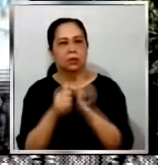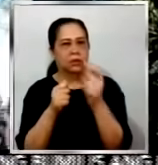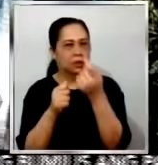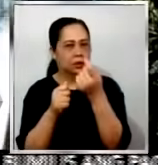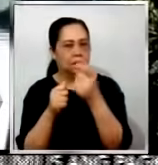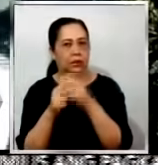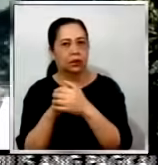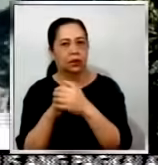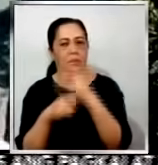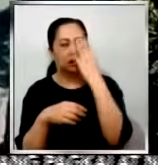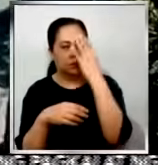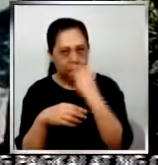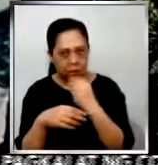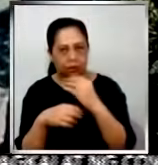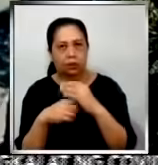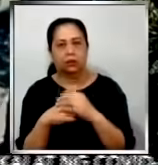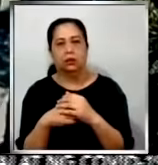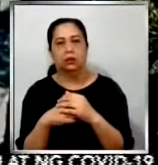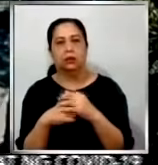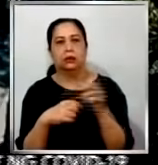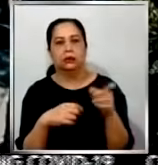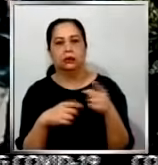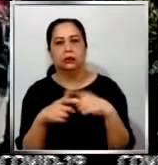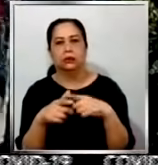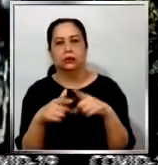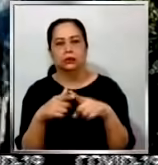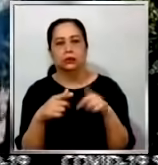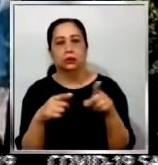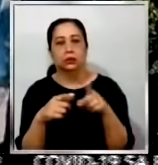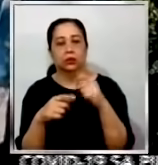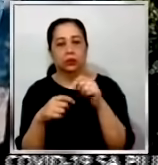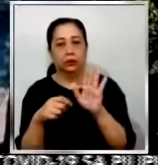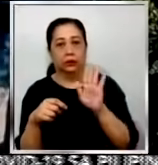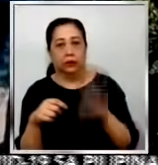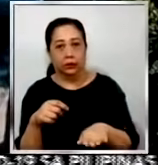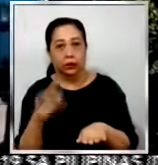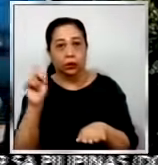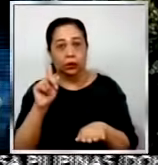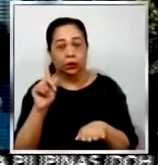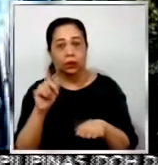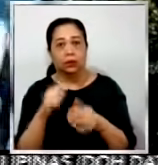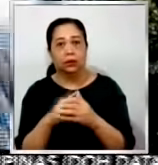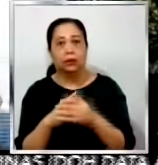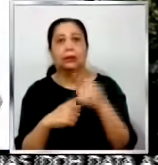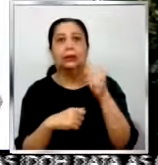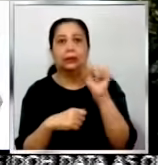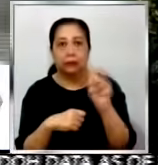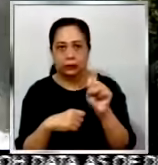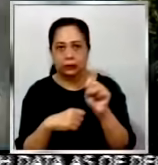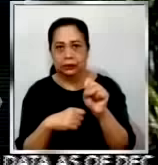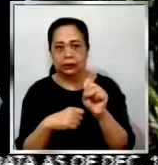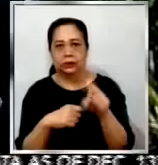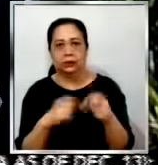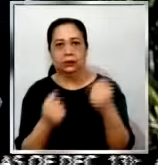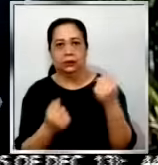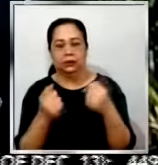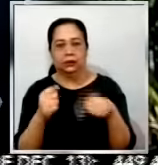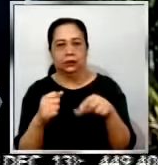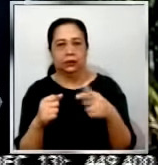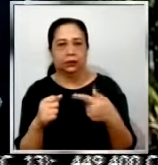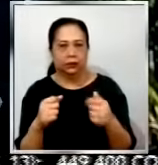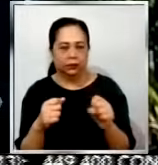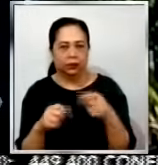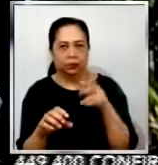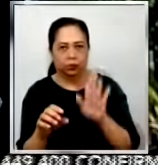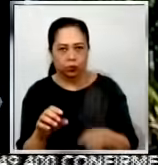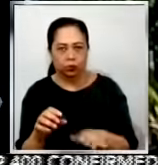siya. Then, ang natapakan niya yung gas nung kanyang sasakyan. Maharap ang